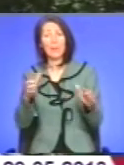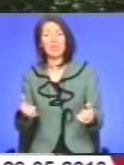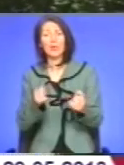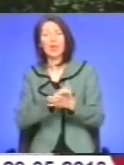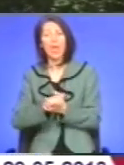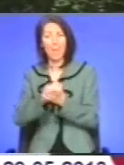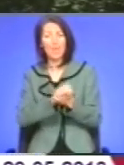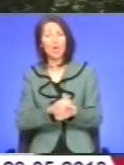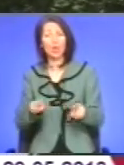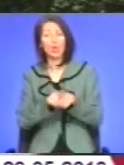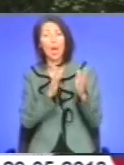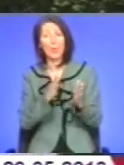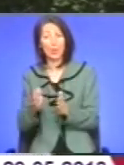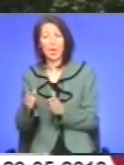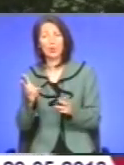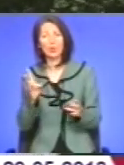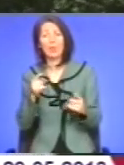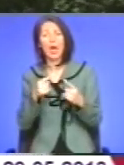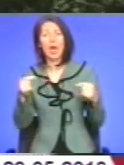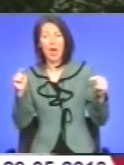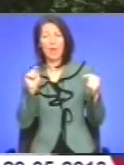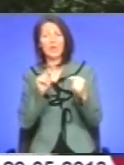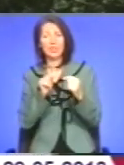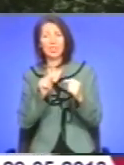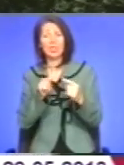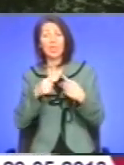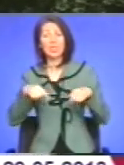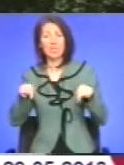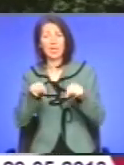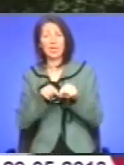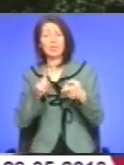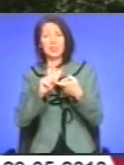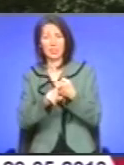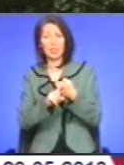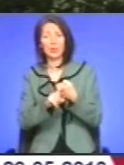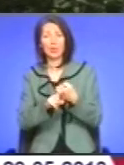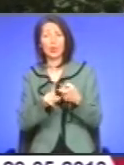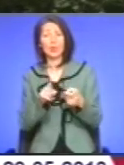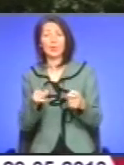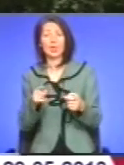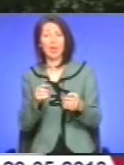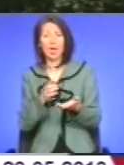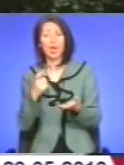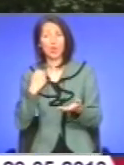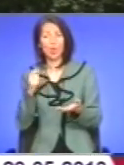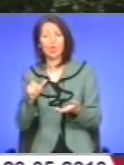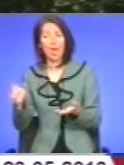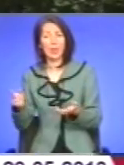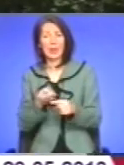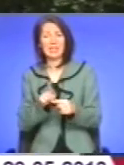на визначеній ділянці, закріпленої за підрозділом. Це